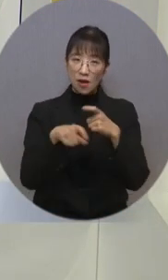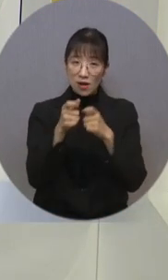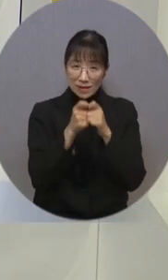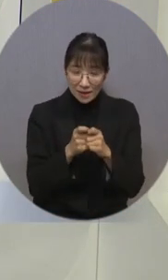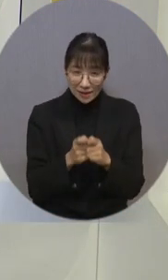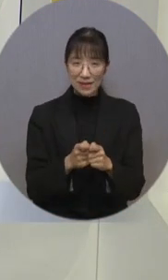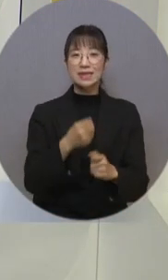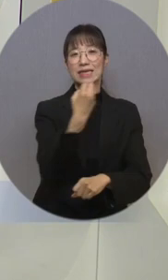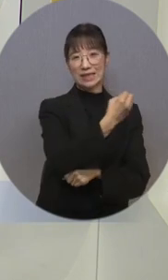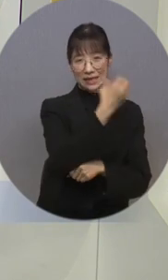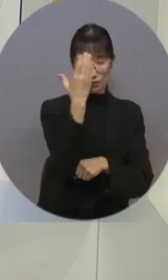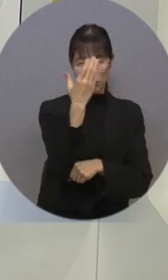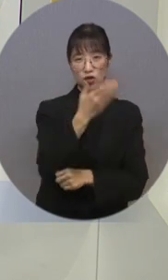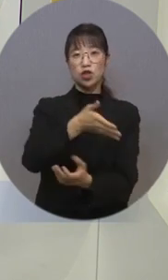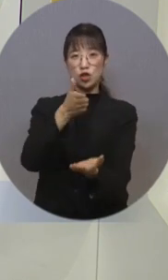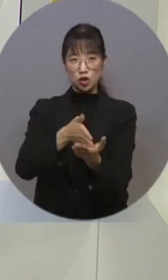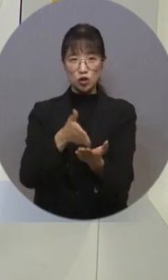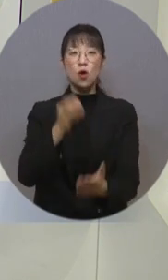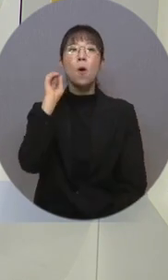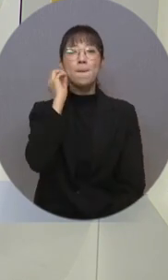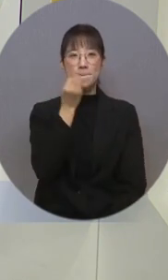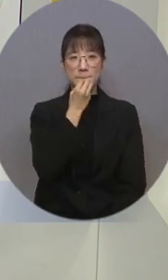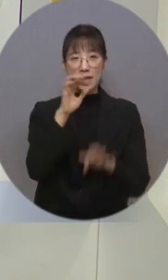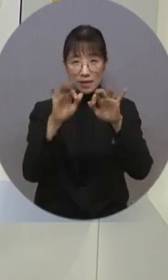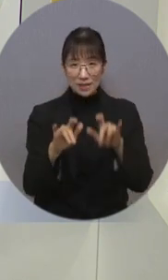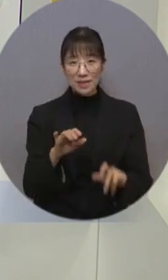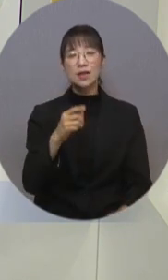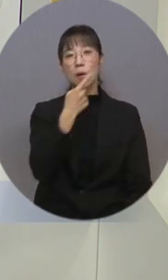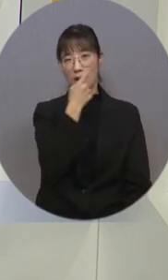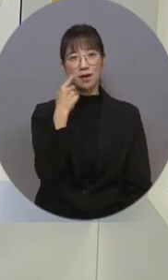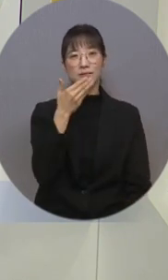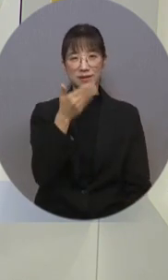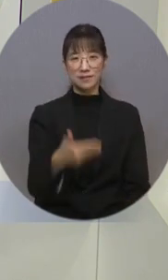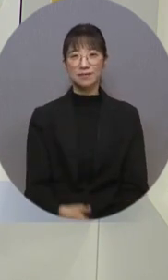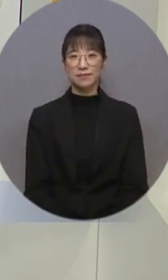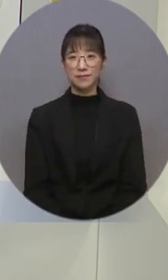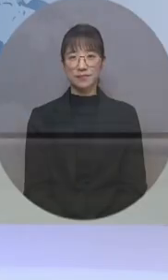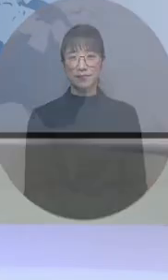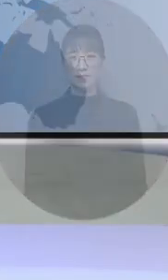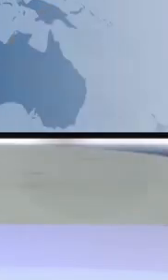뉴스는 장애인신문과 웰페어 뉴스 홈페이지를 통해 확인할 수 있습니다.